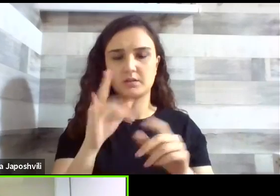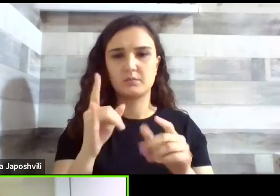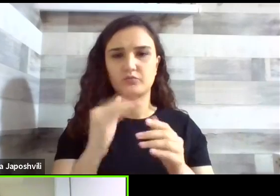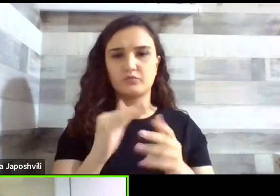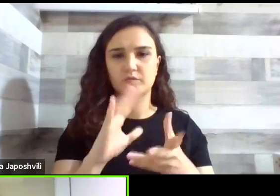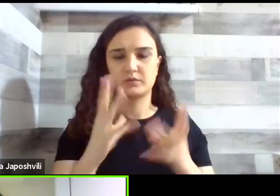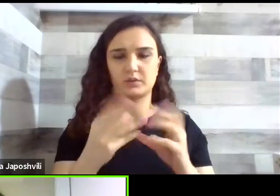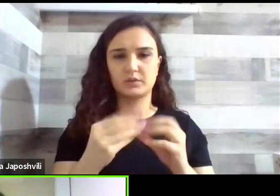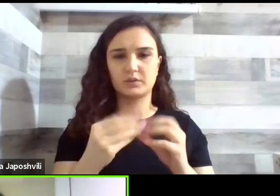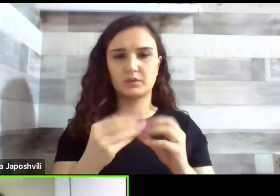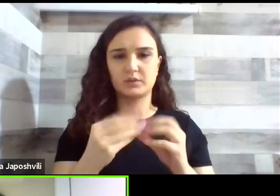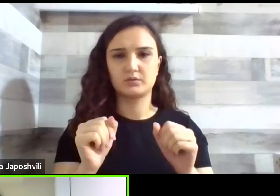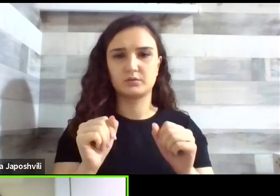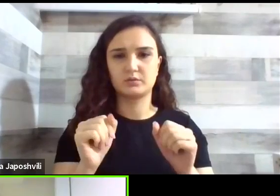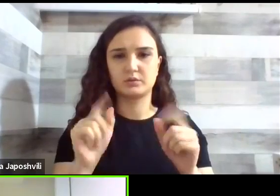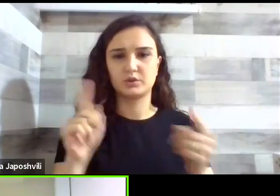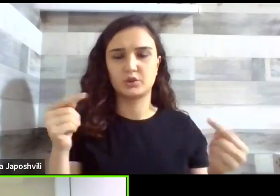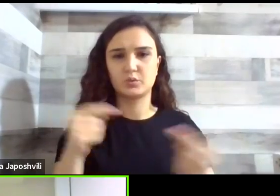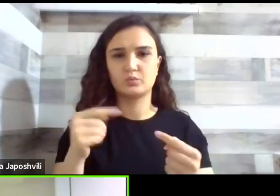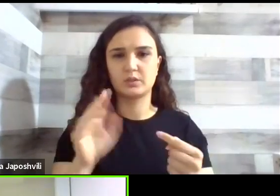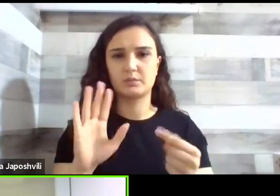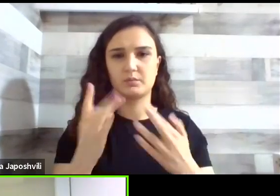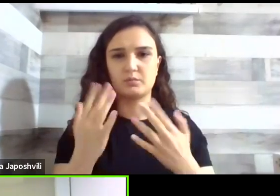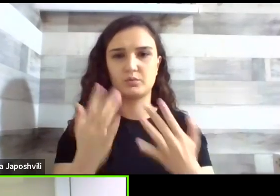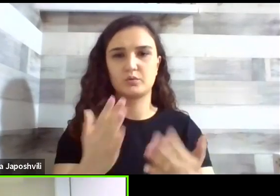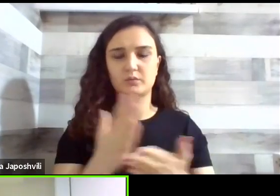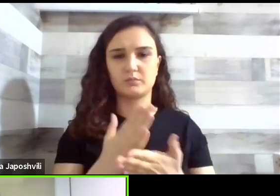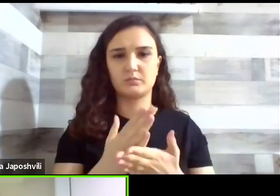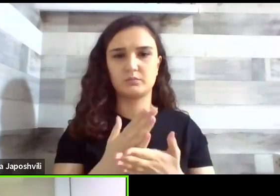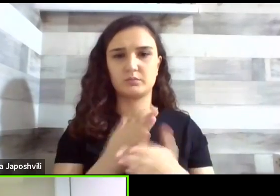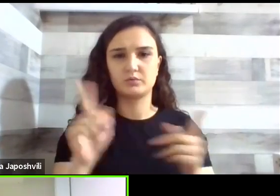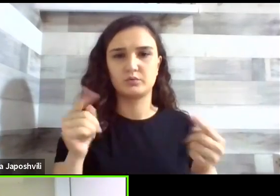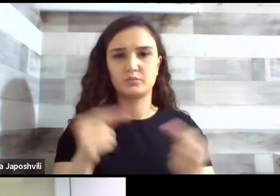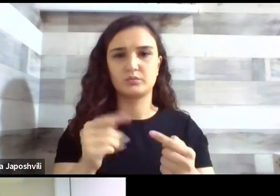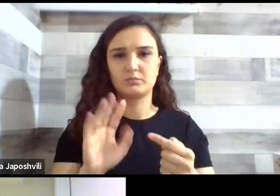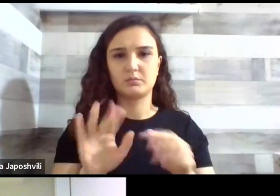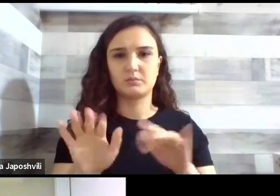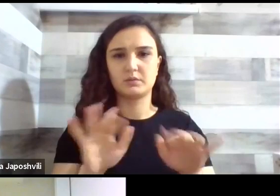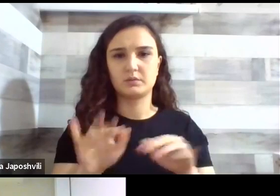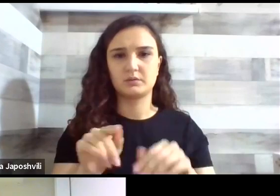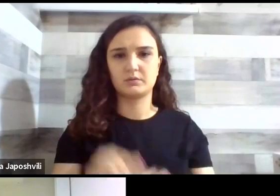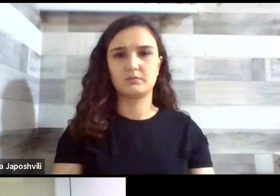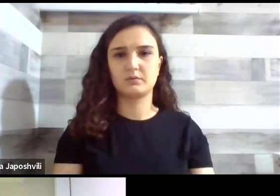საერთოდ შეუსაბამო მოთხოვნაა, ხო, შეუსაბამო ქცევა.